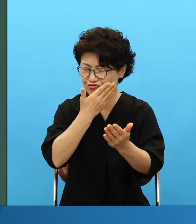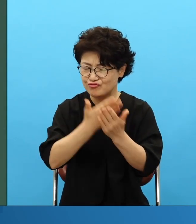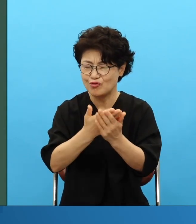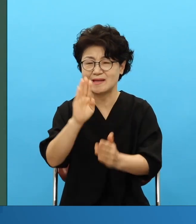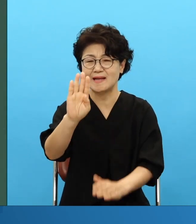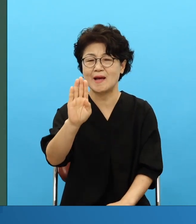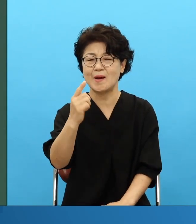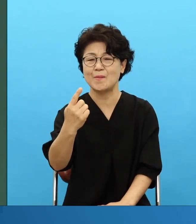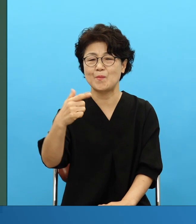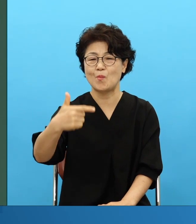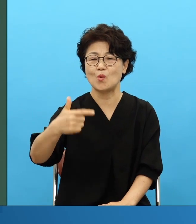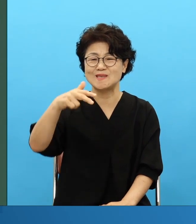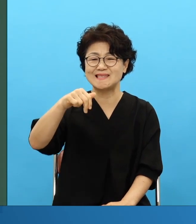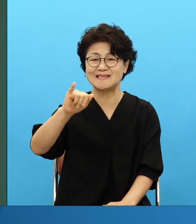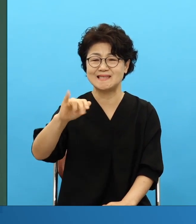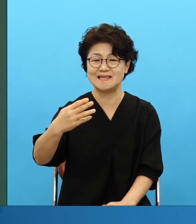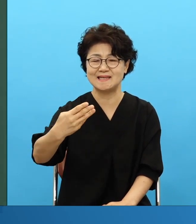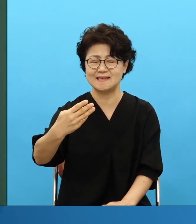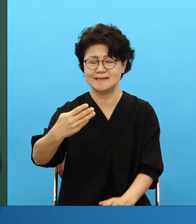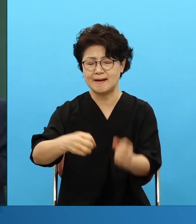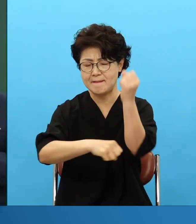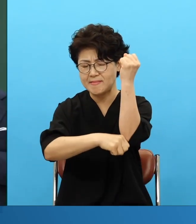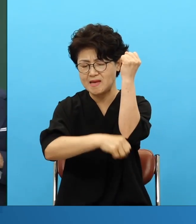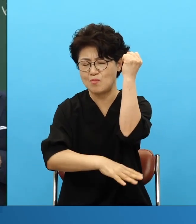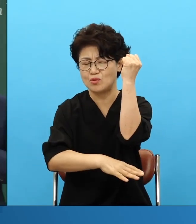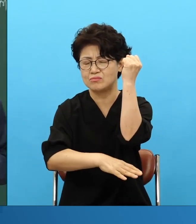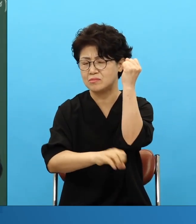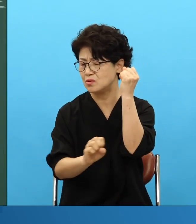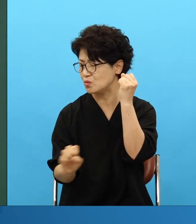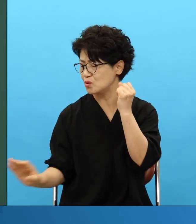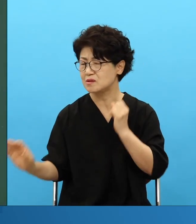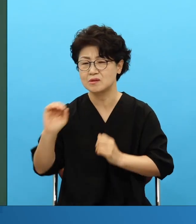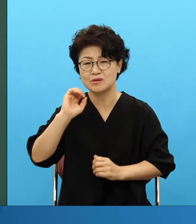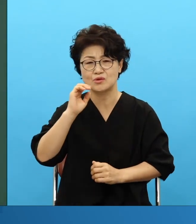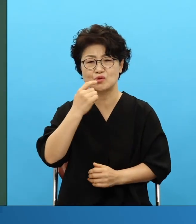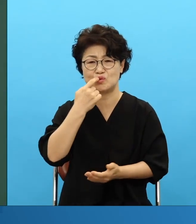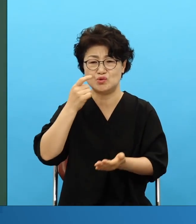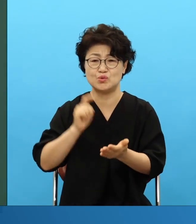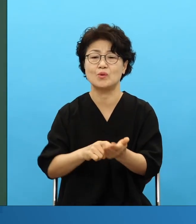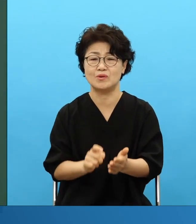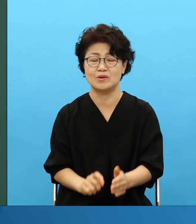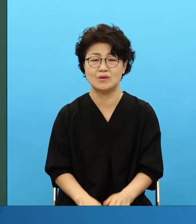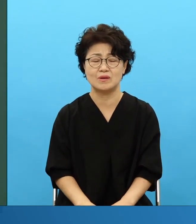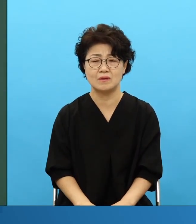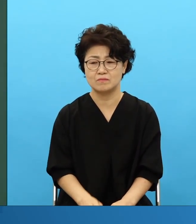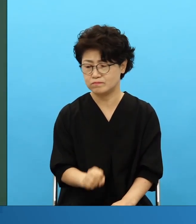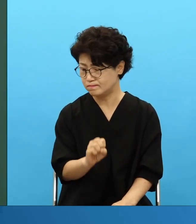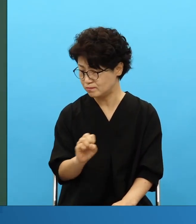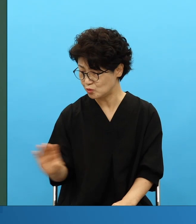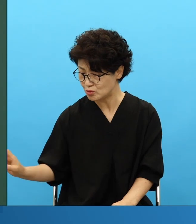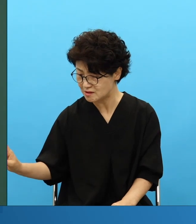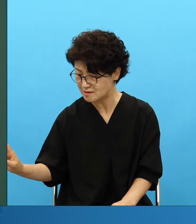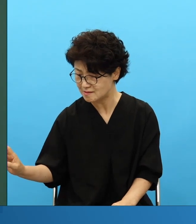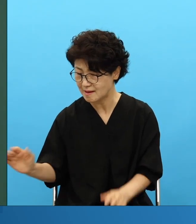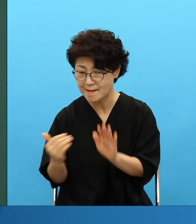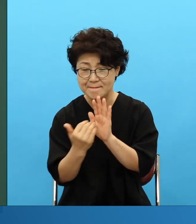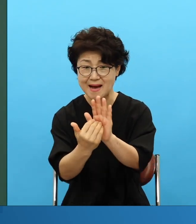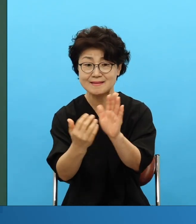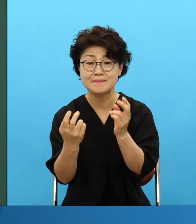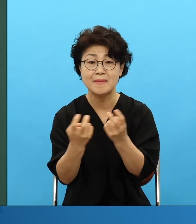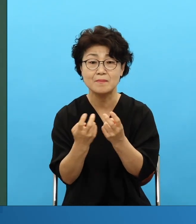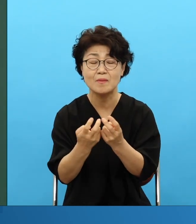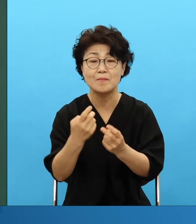hold of the essence. 이 본질을 어떻게 자꾸 안 놓치느냐는 거죠. How do it is you not lose hold of the